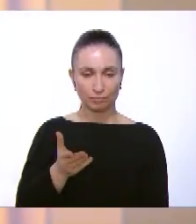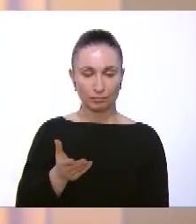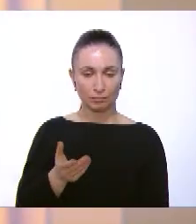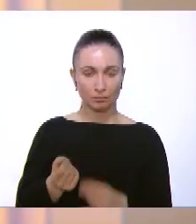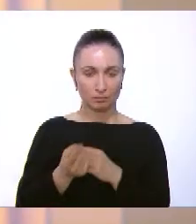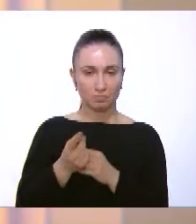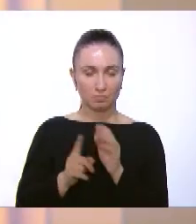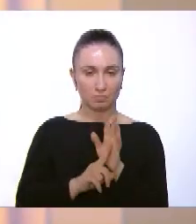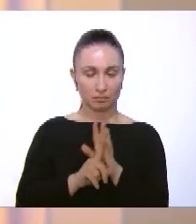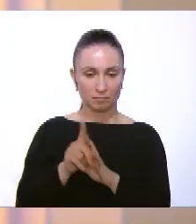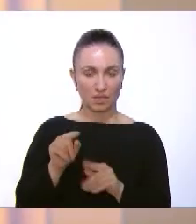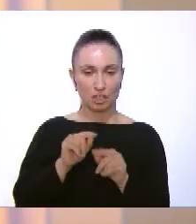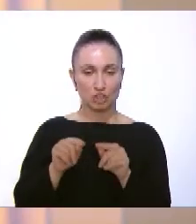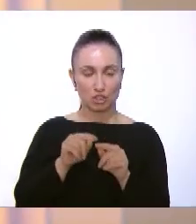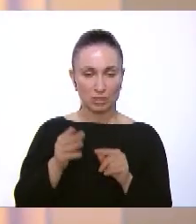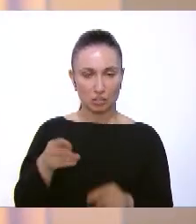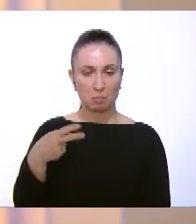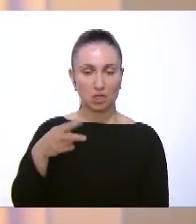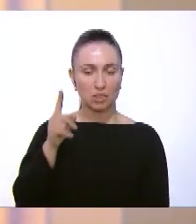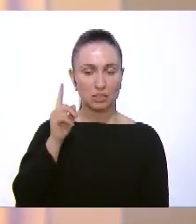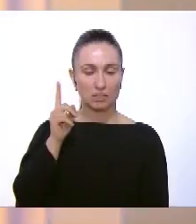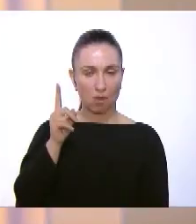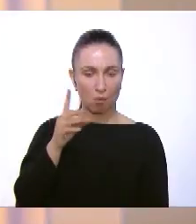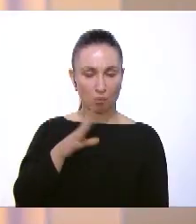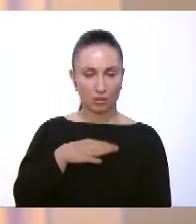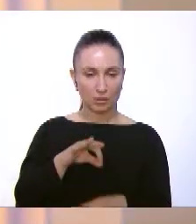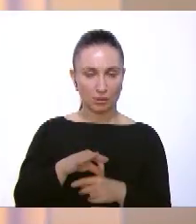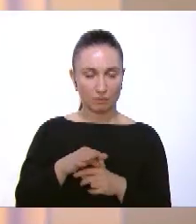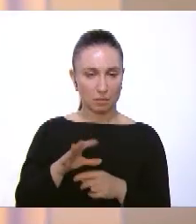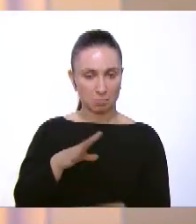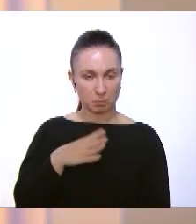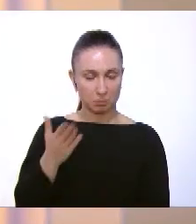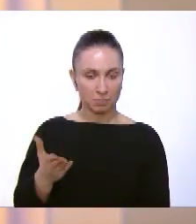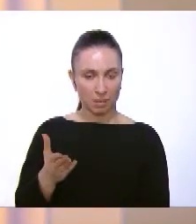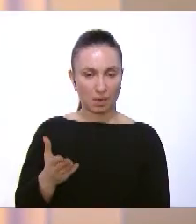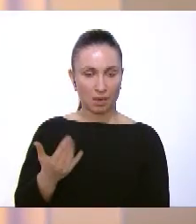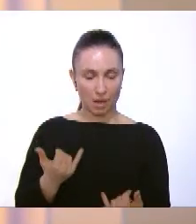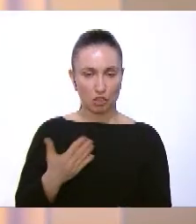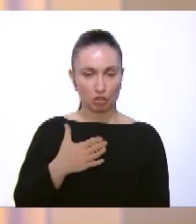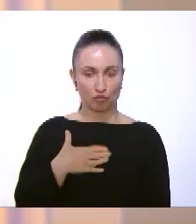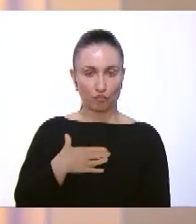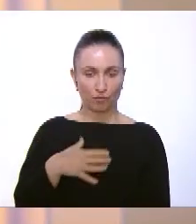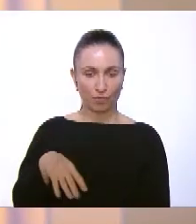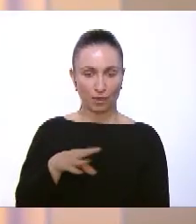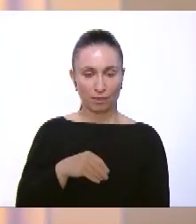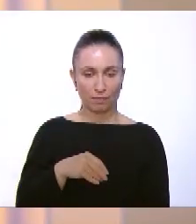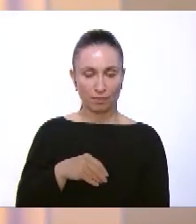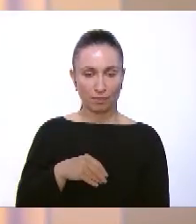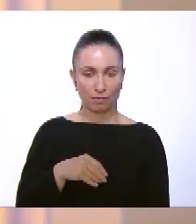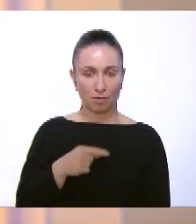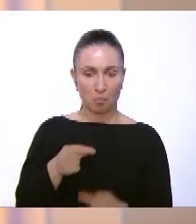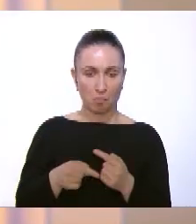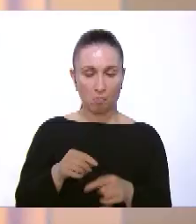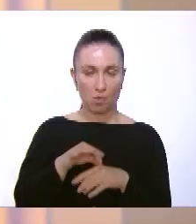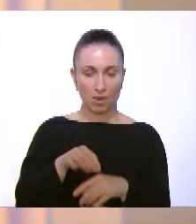აღმოცენდა პირველად, ან შიცისაგან მე-20 საუკუნის დაავადება გახლავთ შიცი და აი ჩვენ მოვყვებით